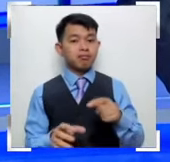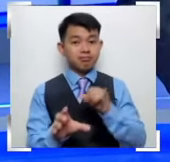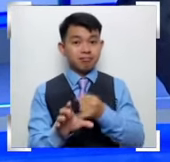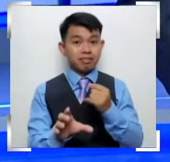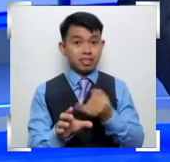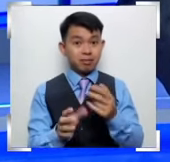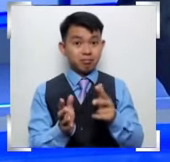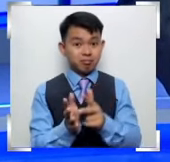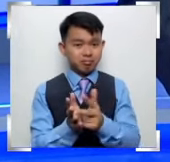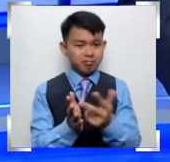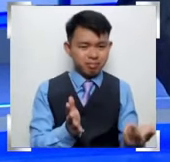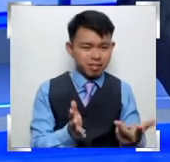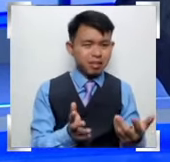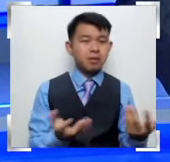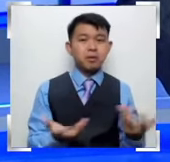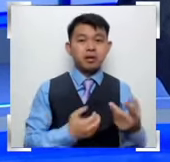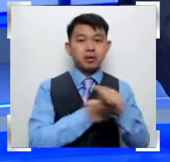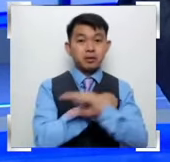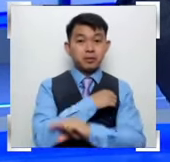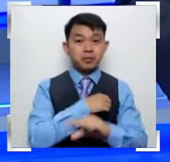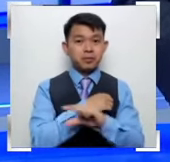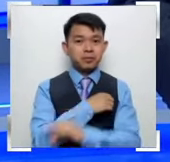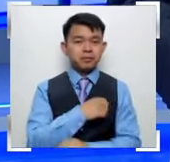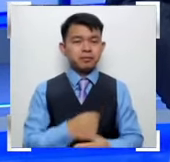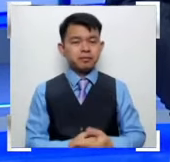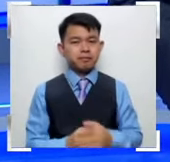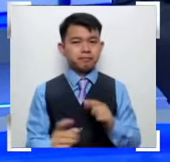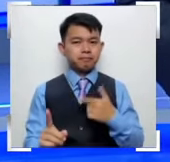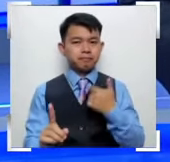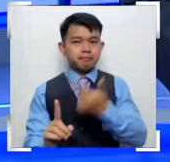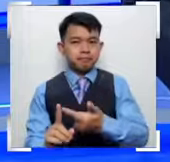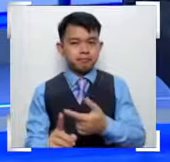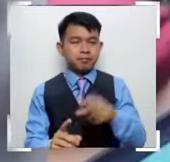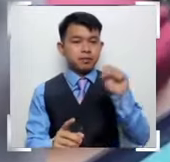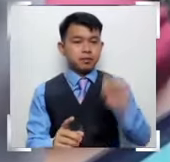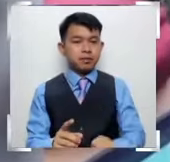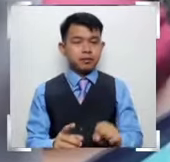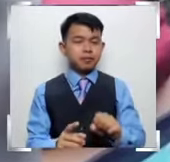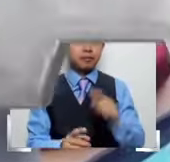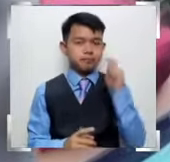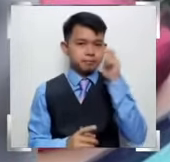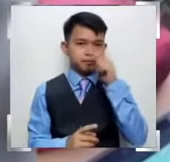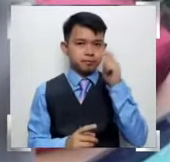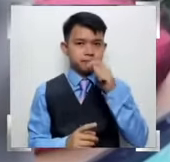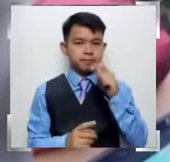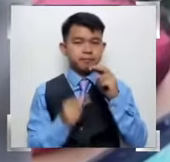Paul Hernandez ng GMA Regional TV, Balitang Southern Tagalog.